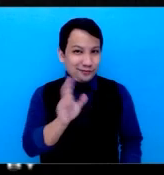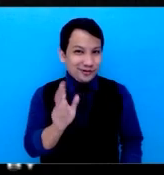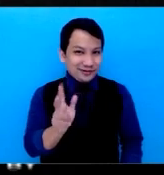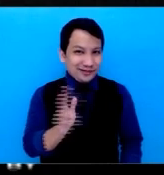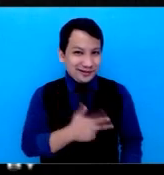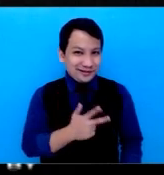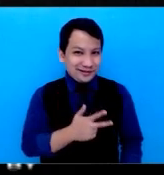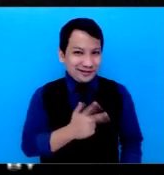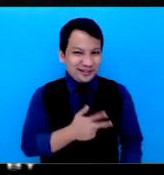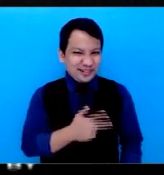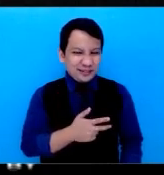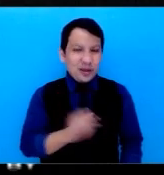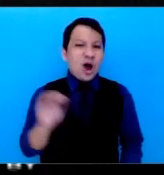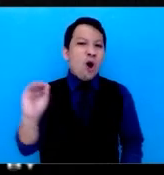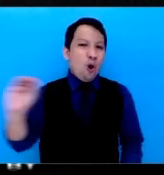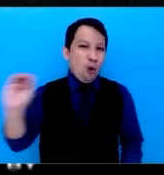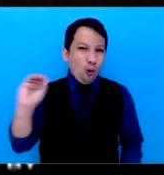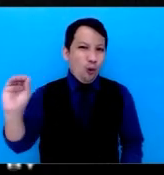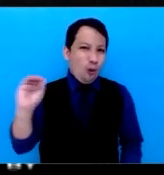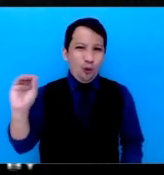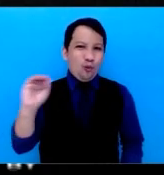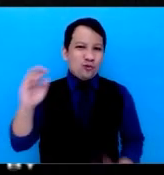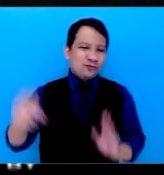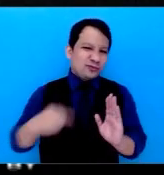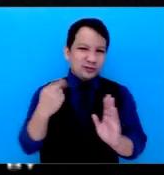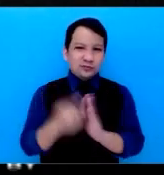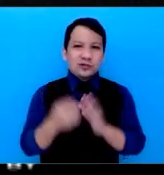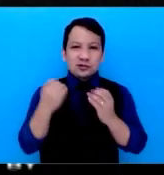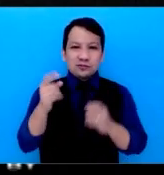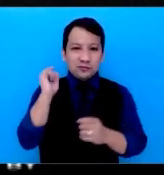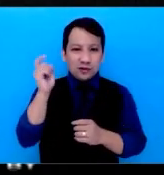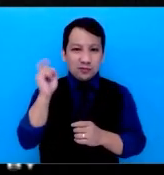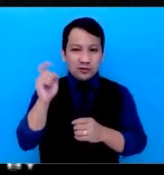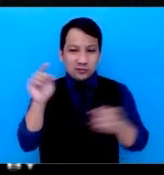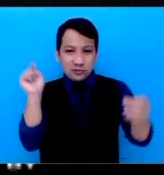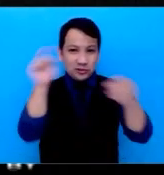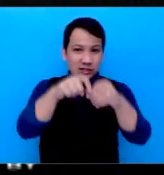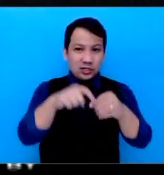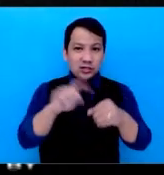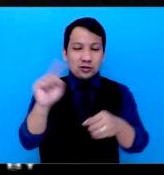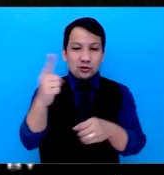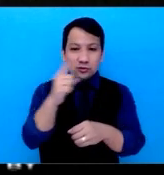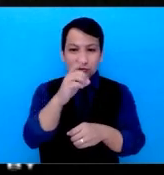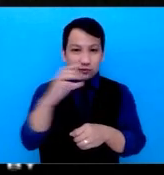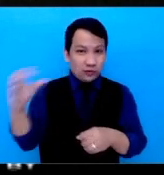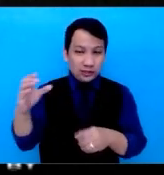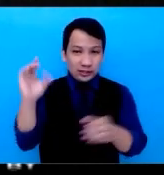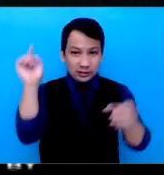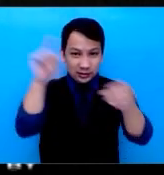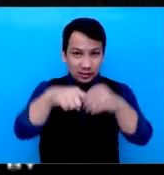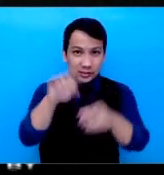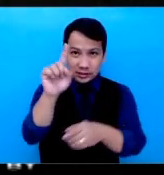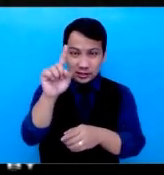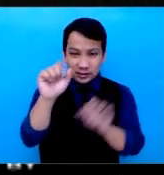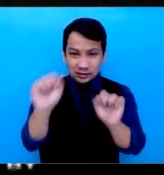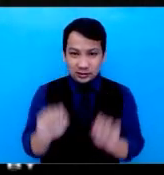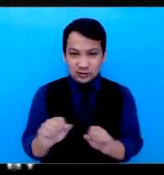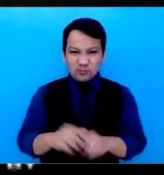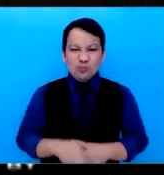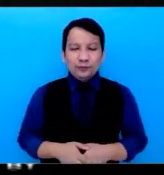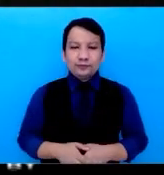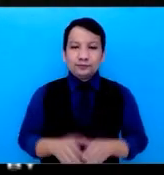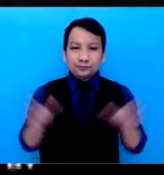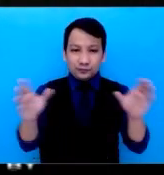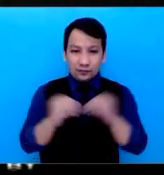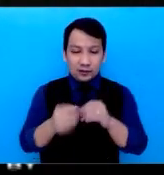ang sarili niyang record para sa pinakamabilis na makapasok ng 100 three-point shots sa isang season. Sa kanilang panalo kontra